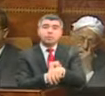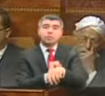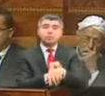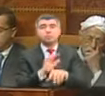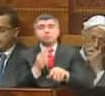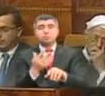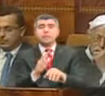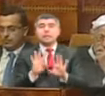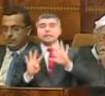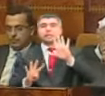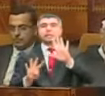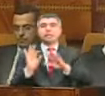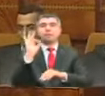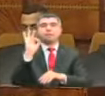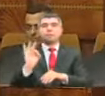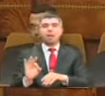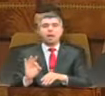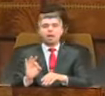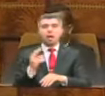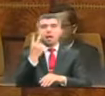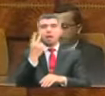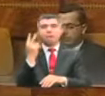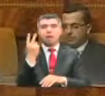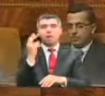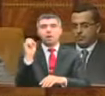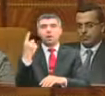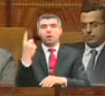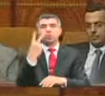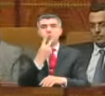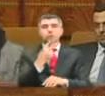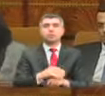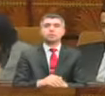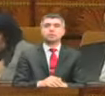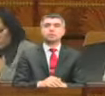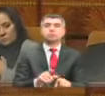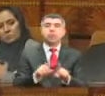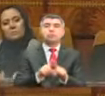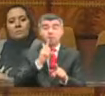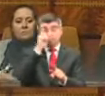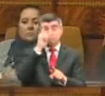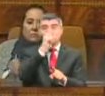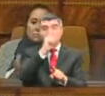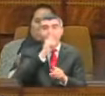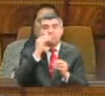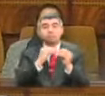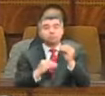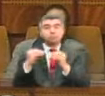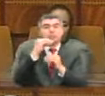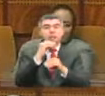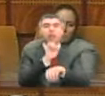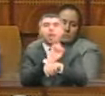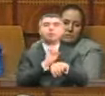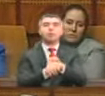إلى 90% سنة 2021، وهذا سيكون قفزة نوعية في مجال التغطية